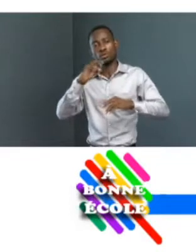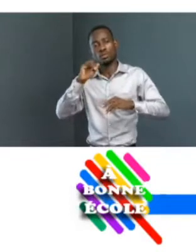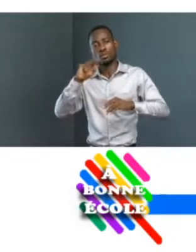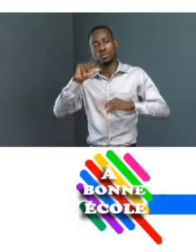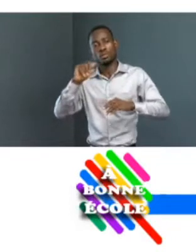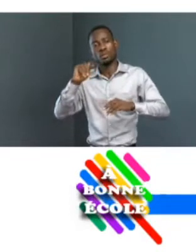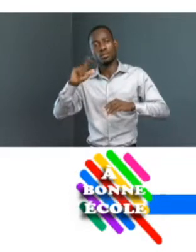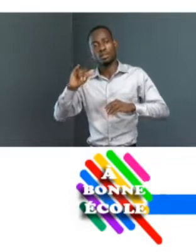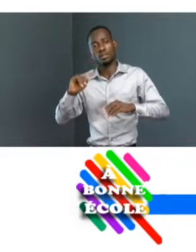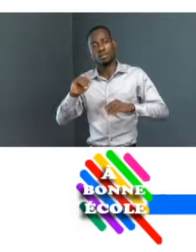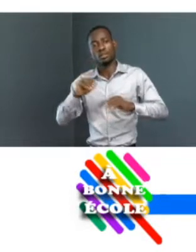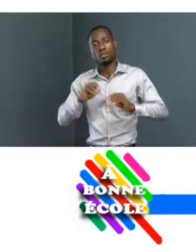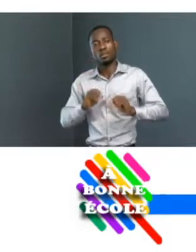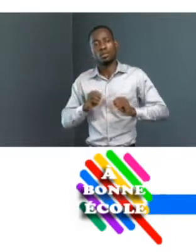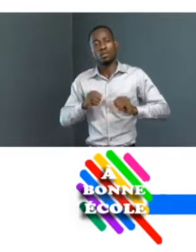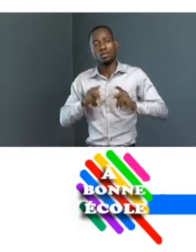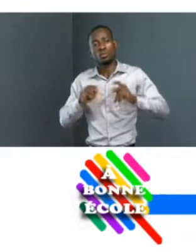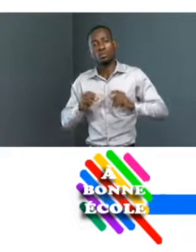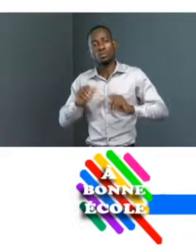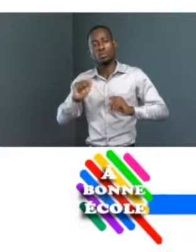de l'accommodation?